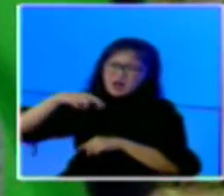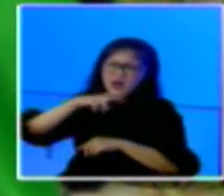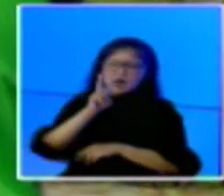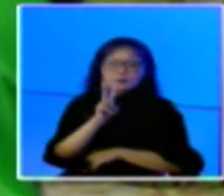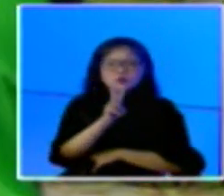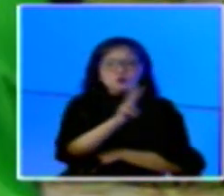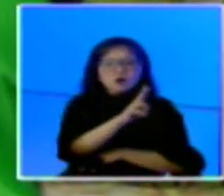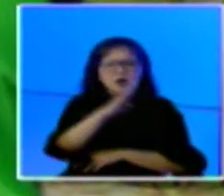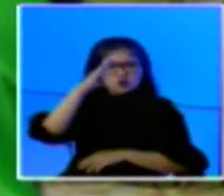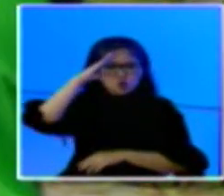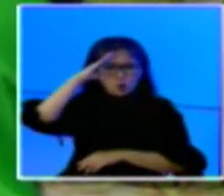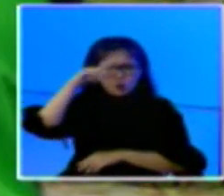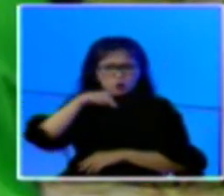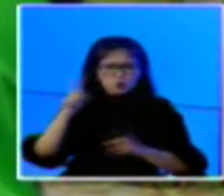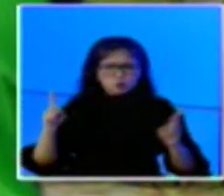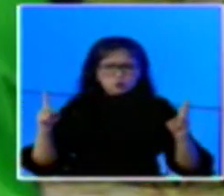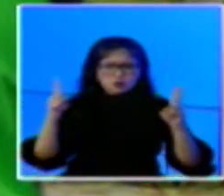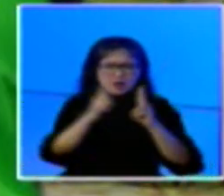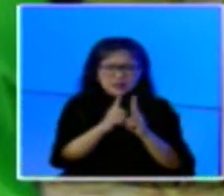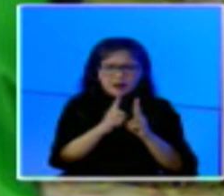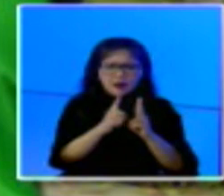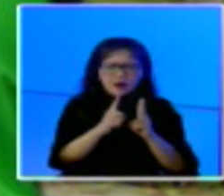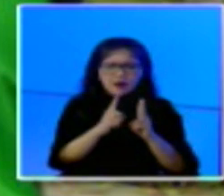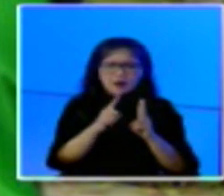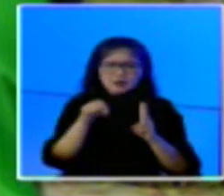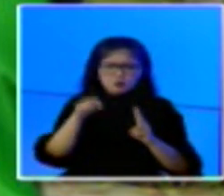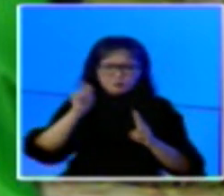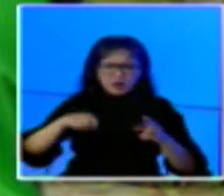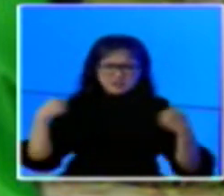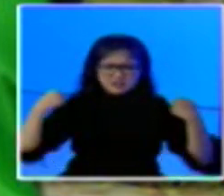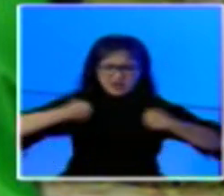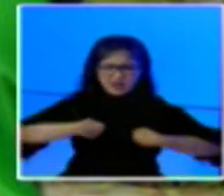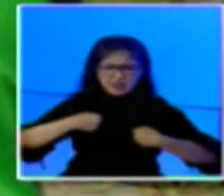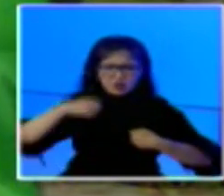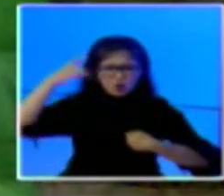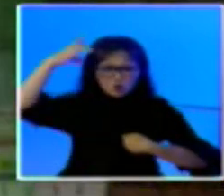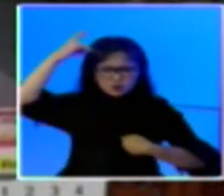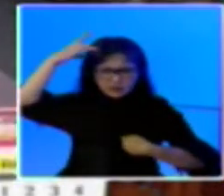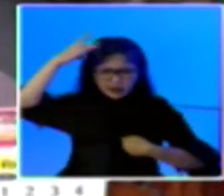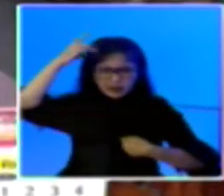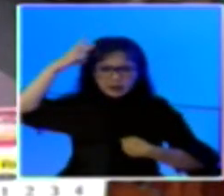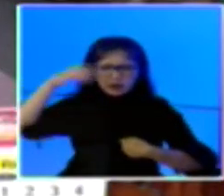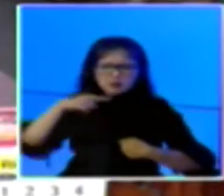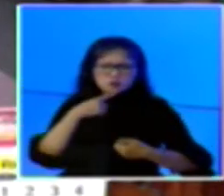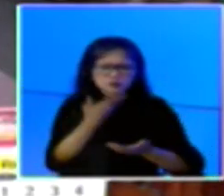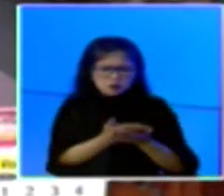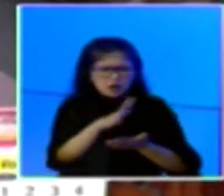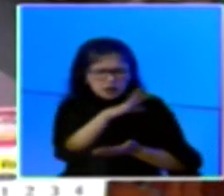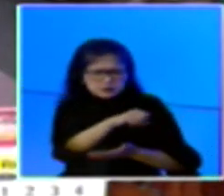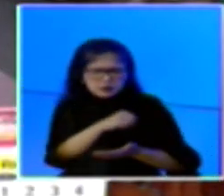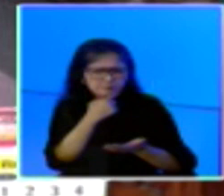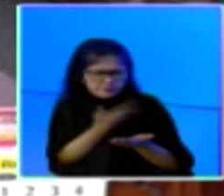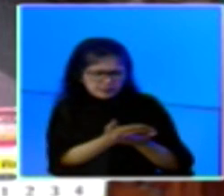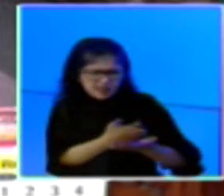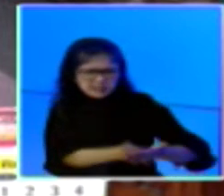lokasi sekolah. Pria yang disebut bercirikan menggunakan jaket ojek online ini mengancam dan meminta ginjal siswi. Mendengar ancaman, kedua